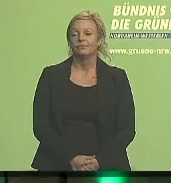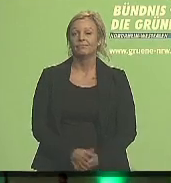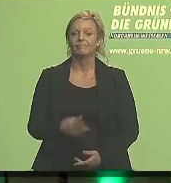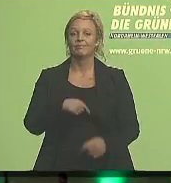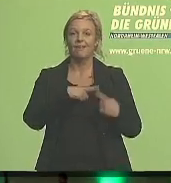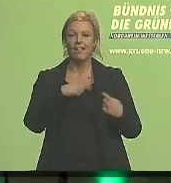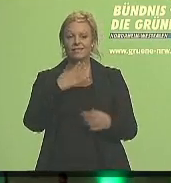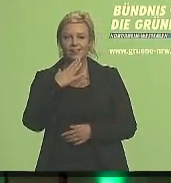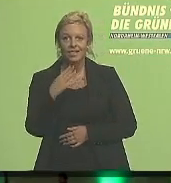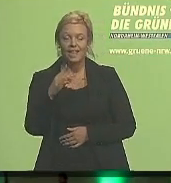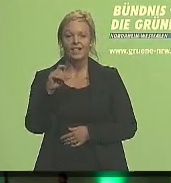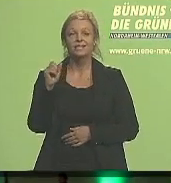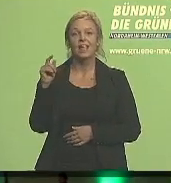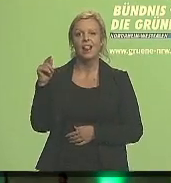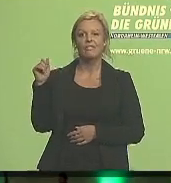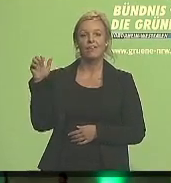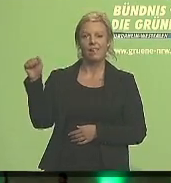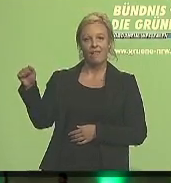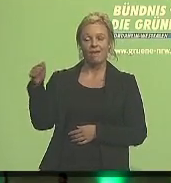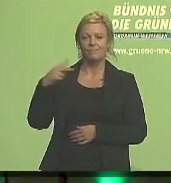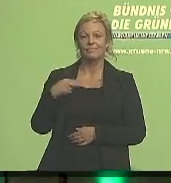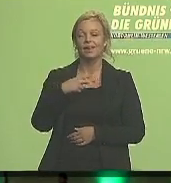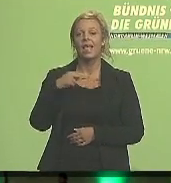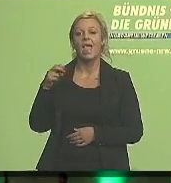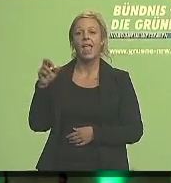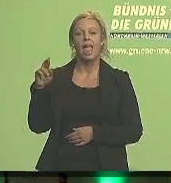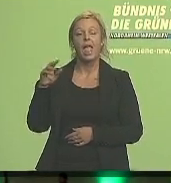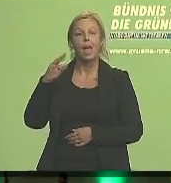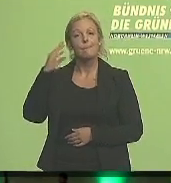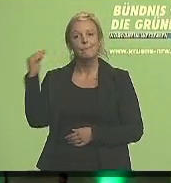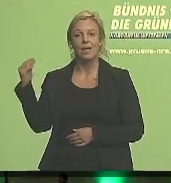Herzlichen Dank, Silvia. Jetzt Hermann und auch du hast 4 Minuten.